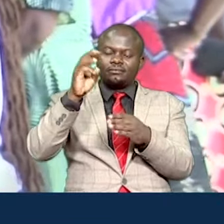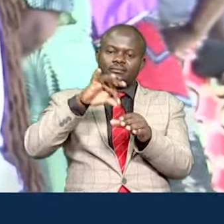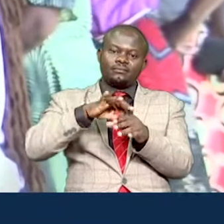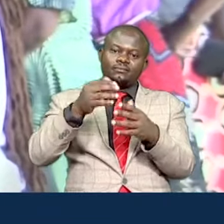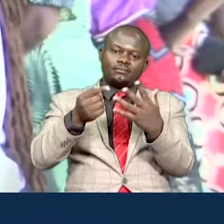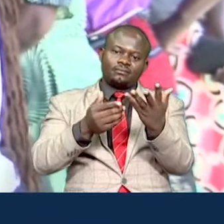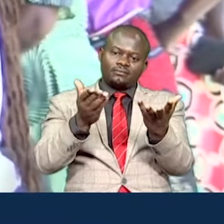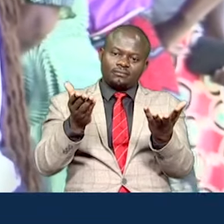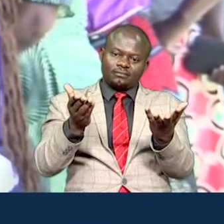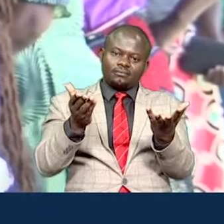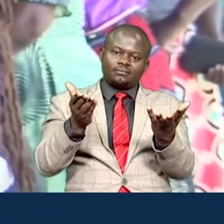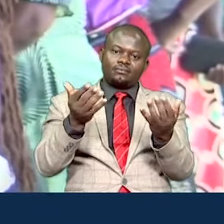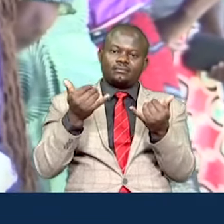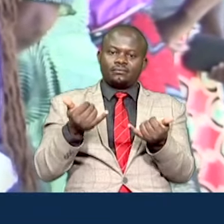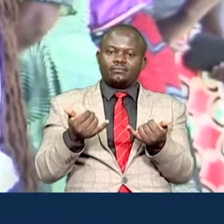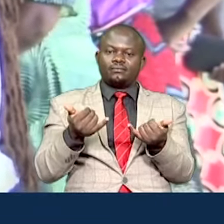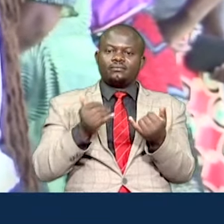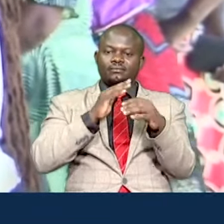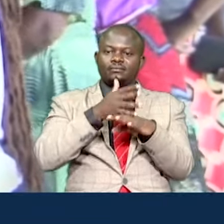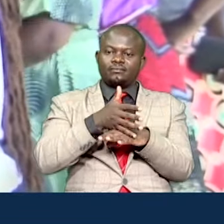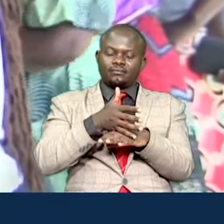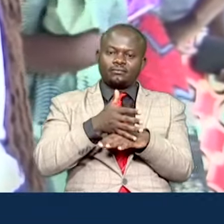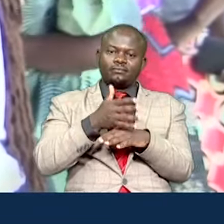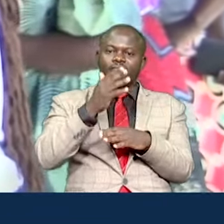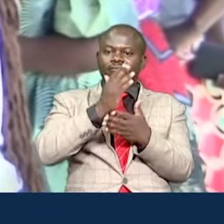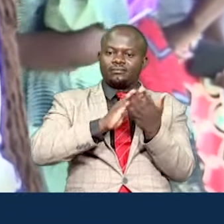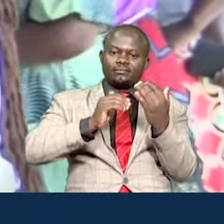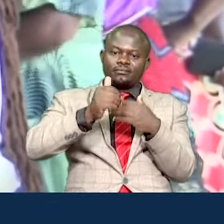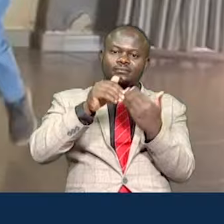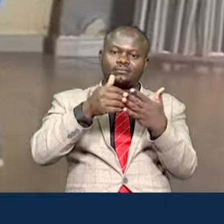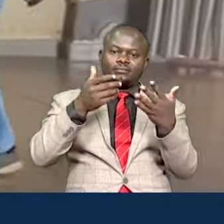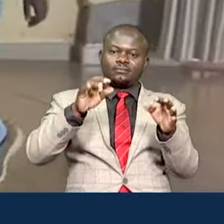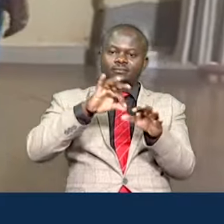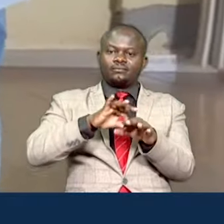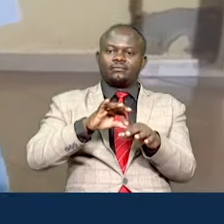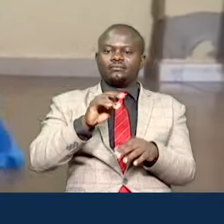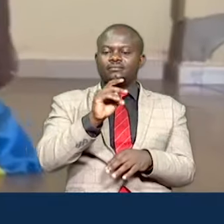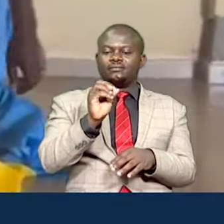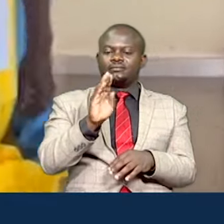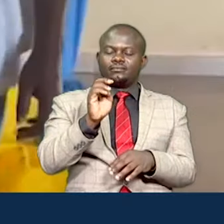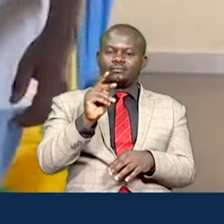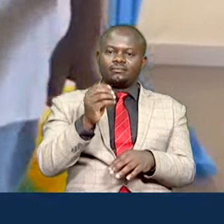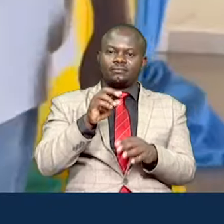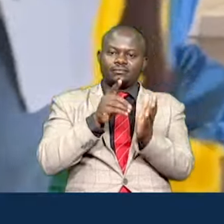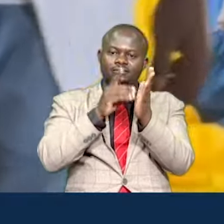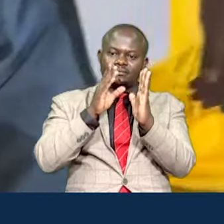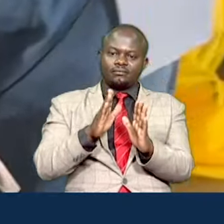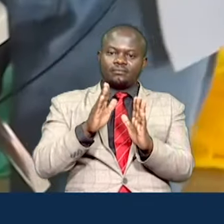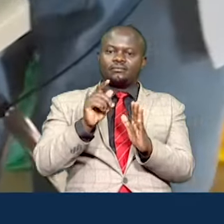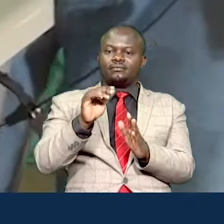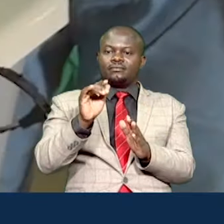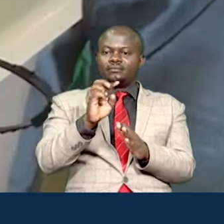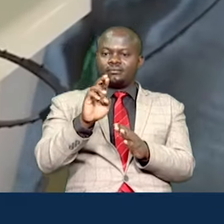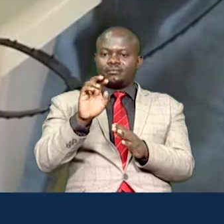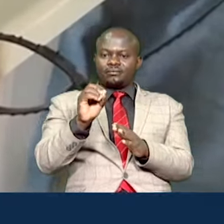hano ubwo duhari abagera kuri kimwe cya kabiri cyabo bamaze gutora Nzabandora Eric umuganga ku bitaro bya Kiziguro mu karere